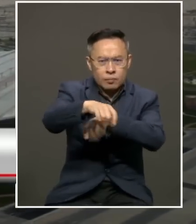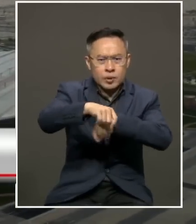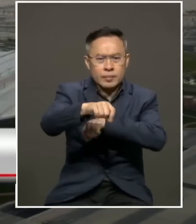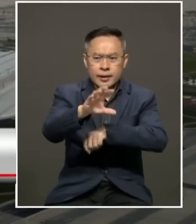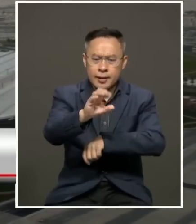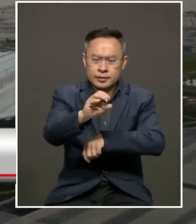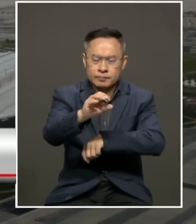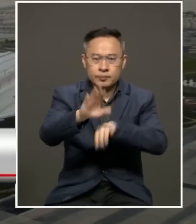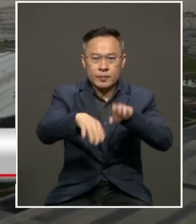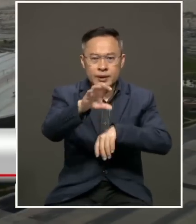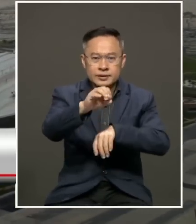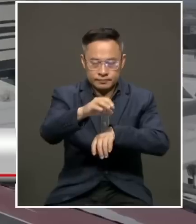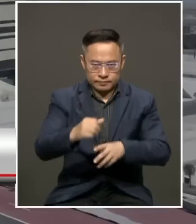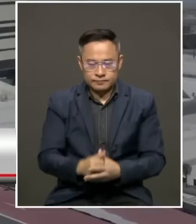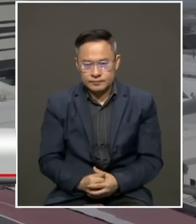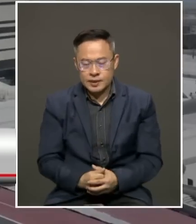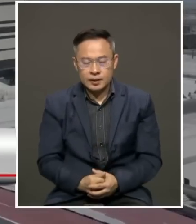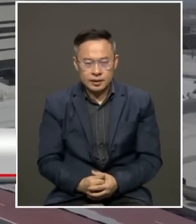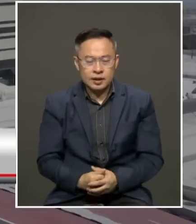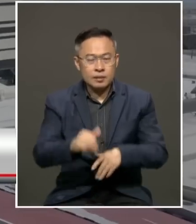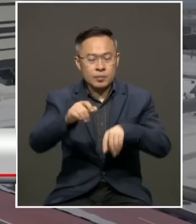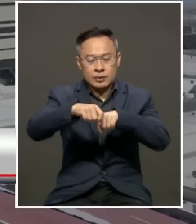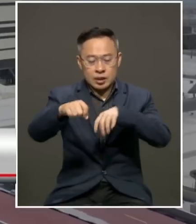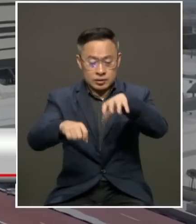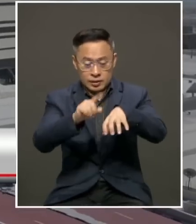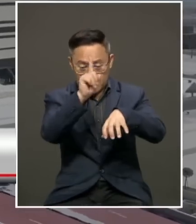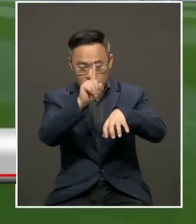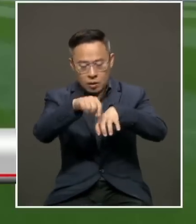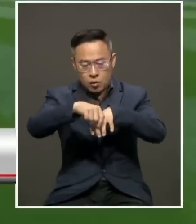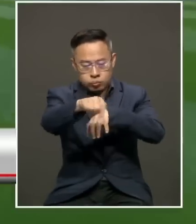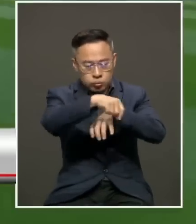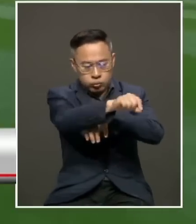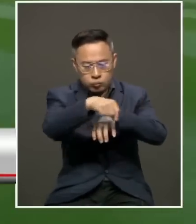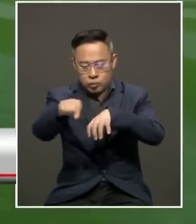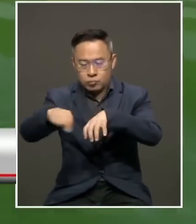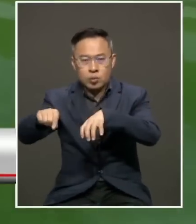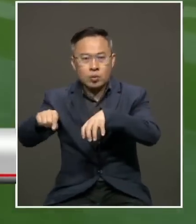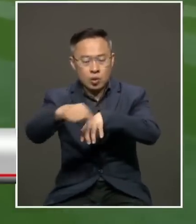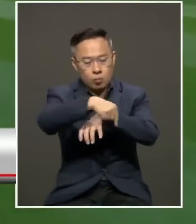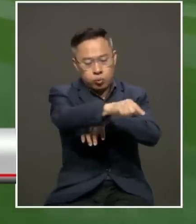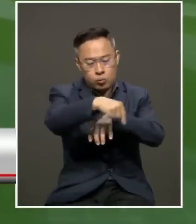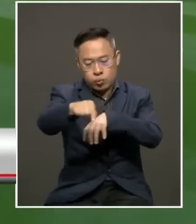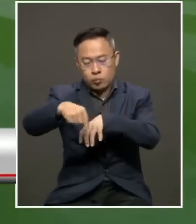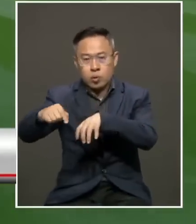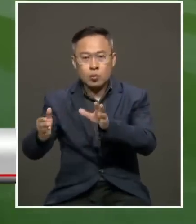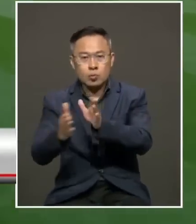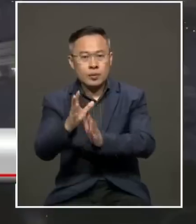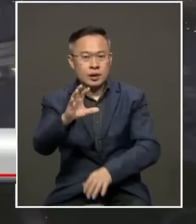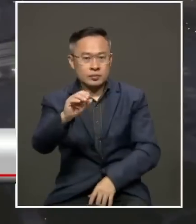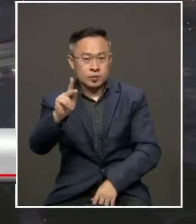50มีไม่ถึง 50ด้วย 50กมนะคะอันนี้ 55ไกลที่สุดเพราะฉะนั้นเนี่ยใน 1วันคุณสามารถไปดู